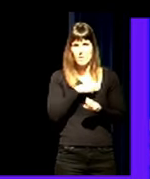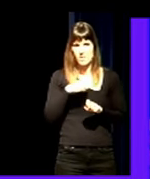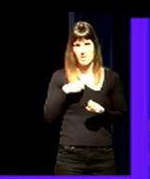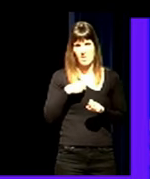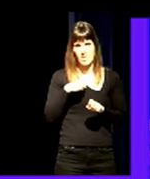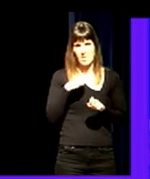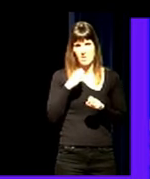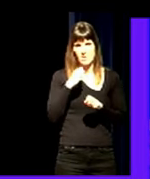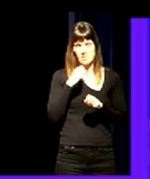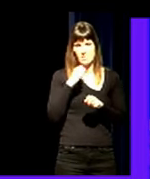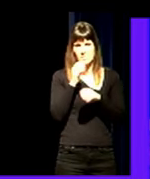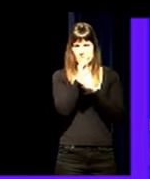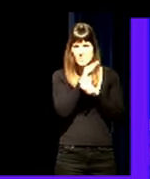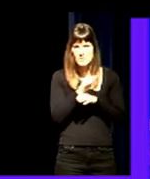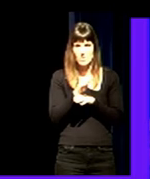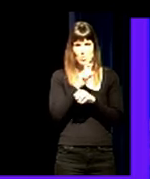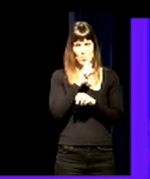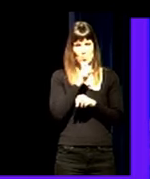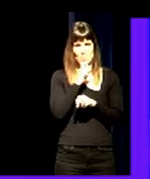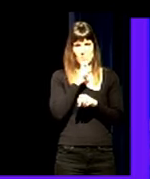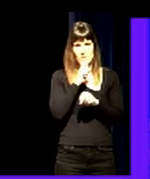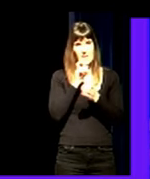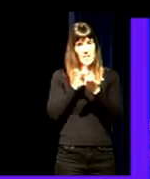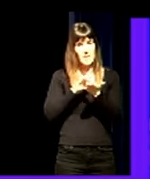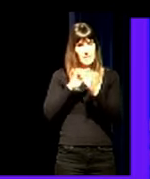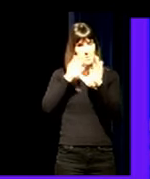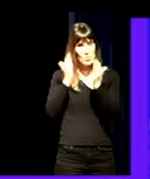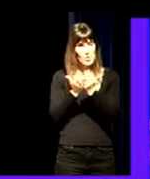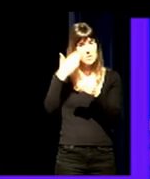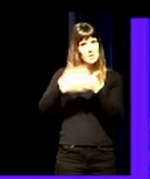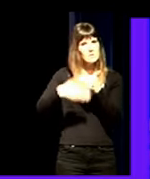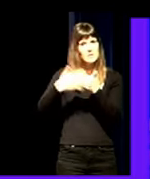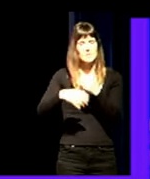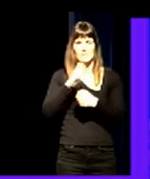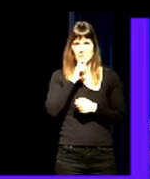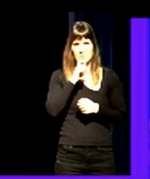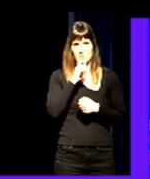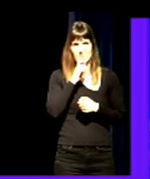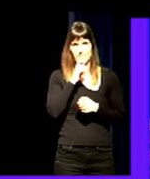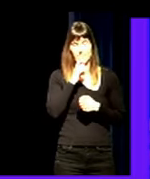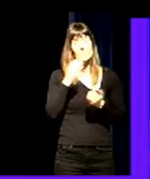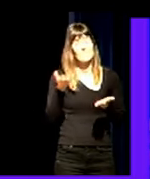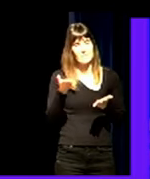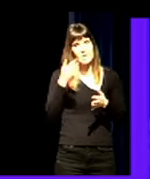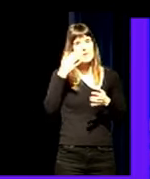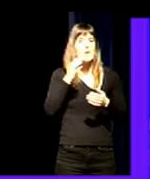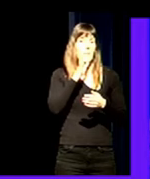egin ilimiteak, mundu digitalean. Eta benetan, da, gauza, logikoa dela, bueno,